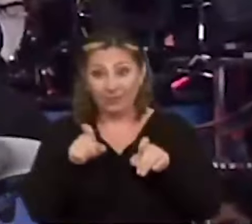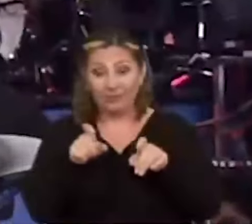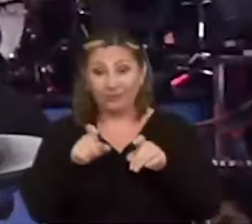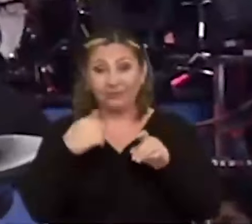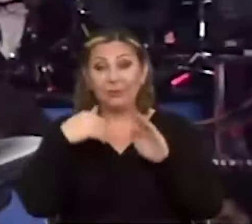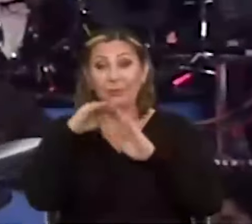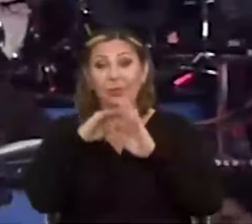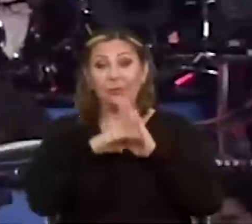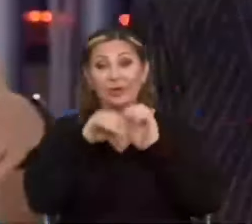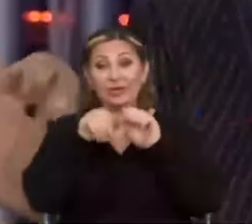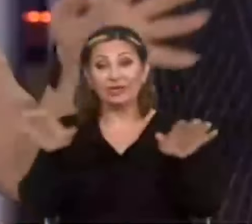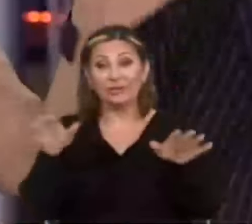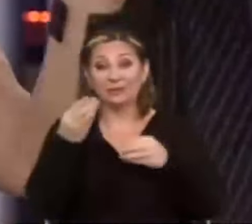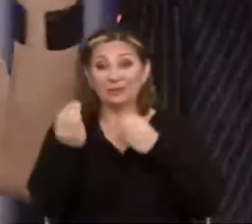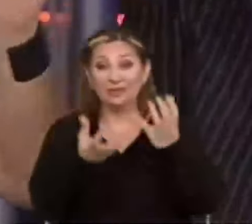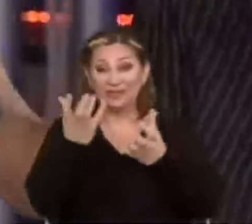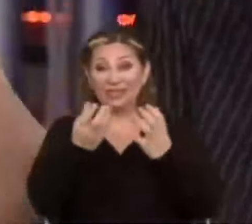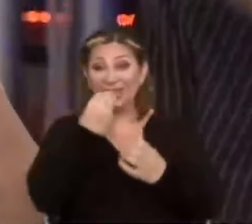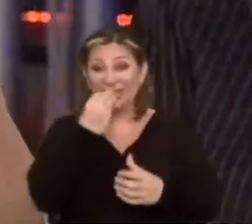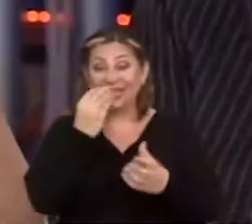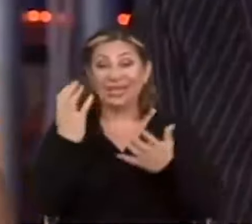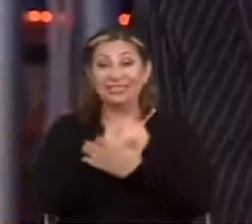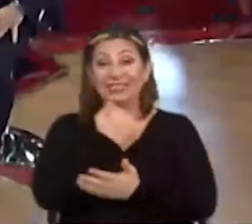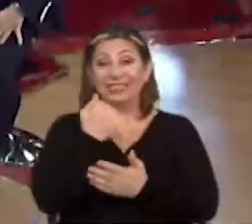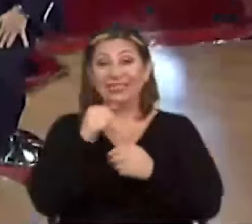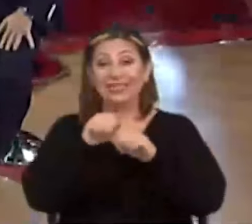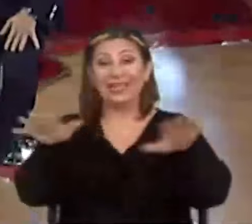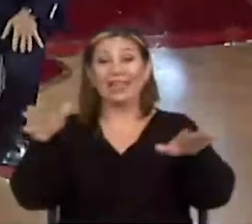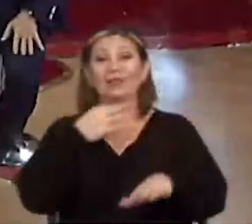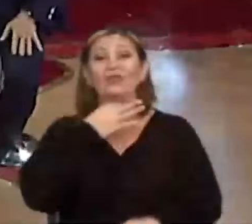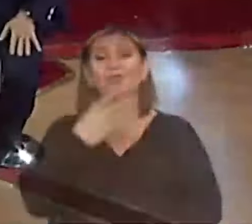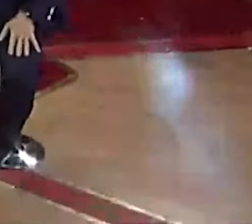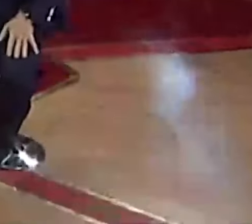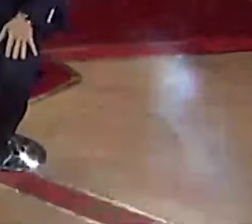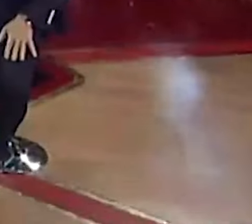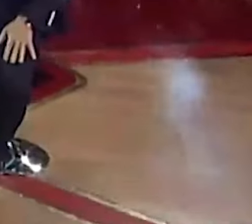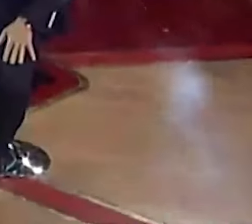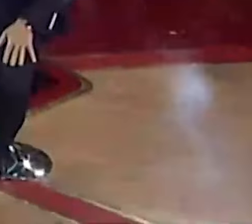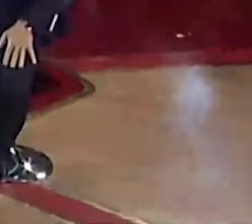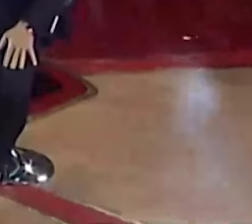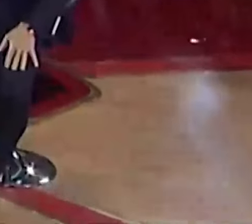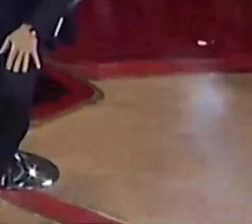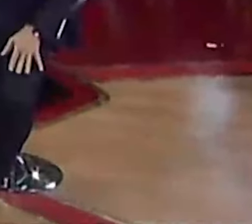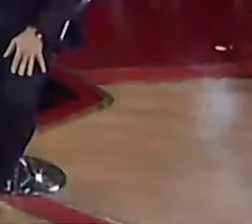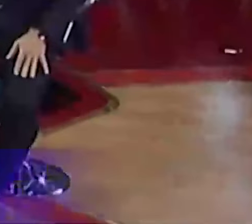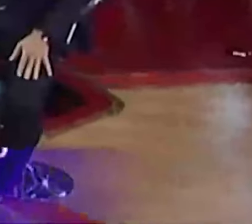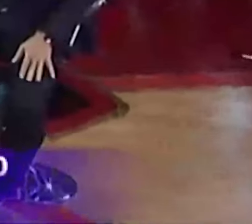Ya benim programımı yayınlayın. Pişir Yedir Kazan programı. Pişir Yedir Kazan'ı yayınlayın, evet, lütfen. Istiyorum. Lütfen. Bak program.